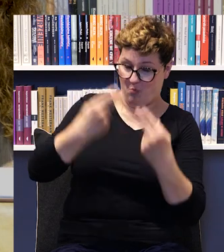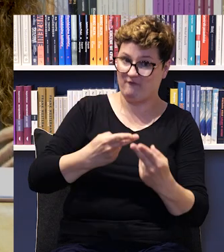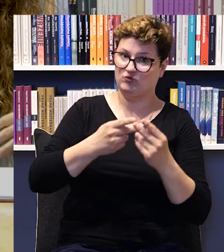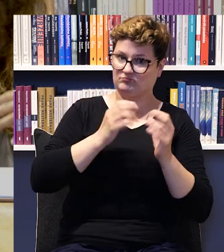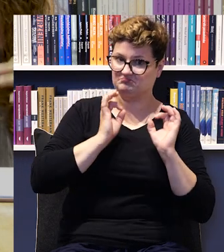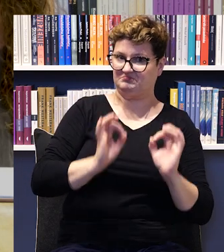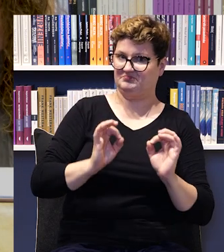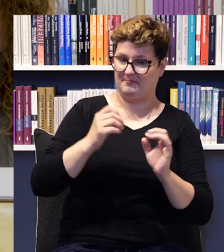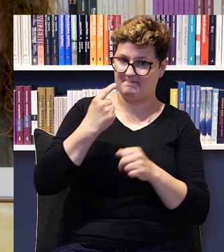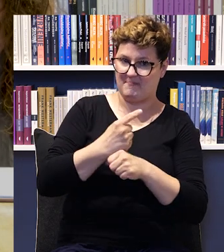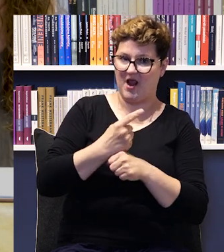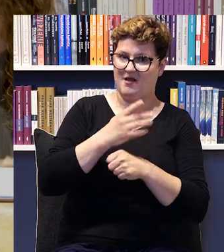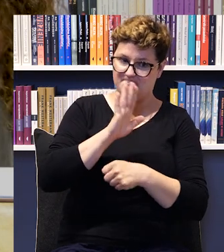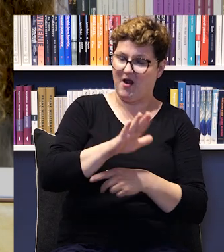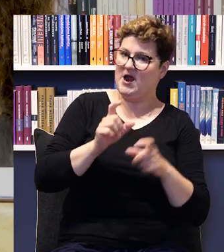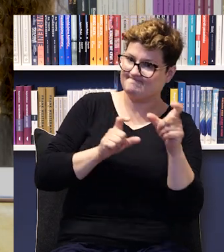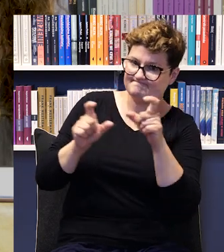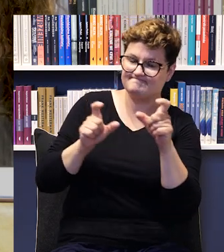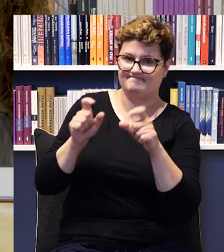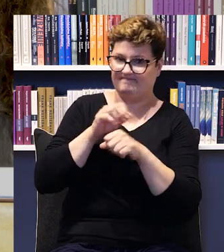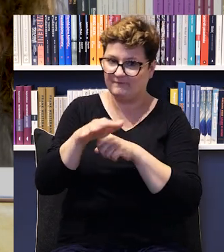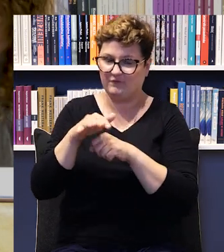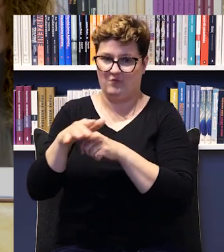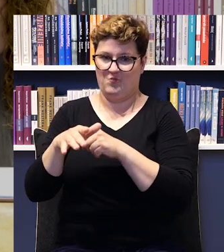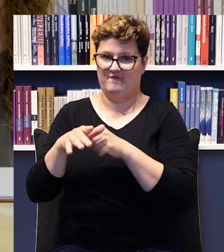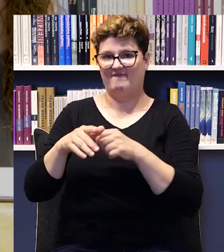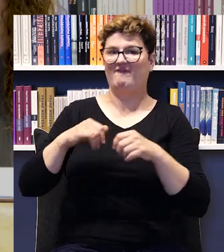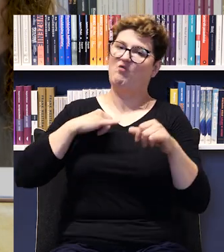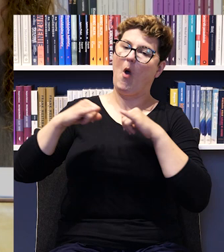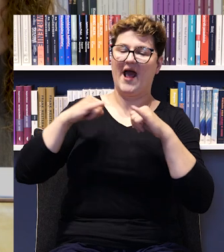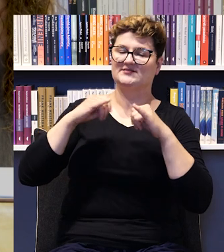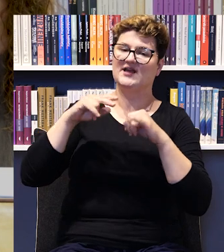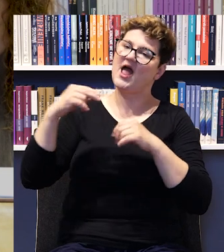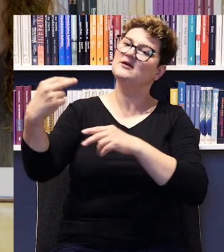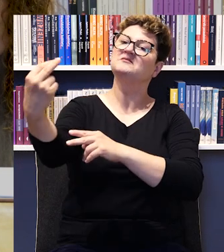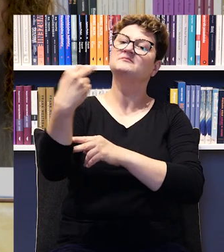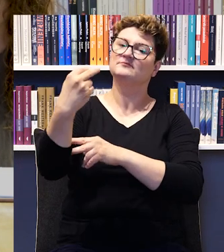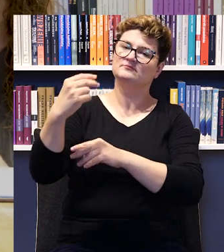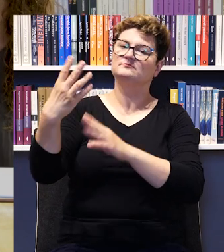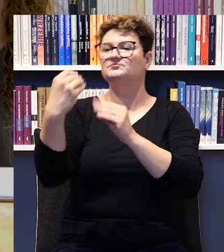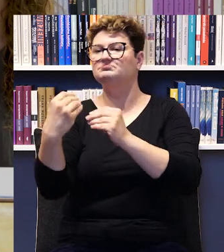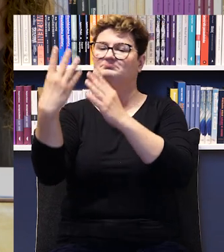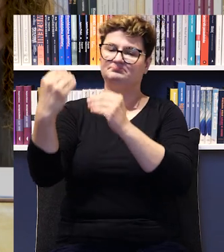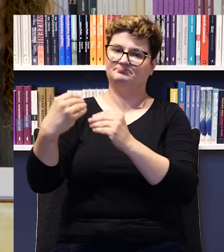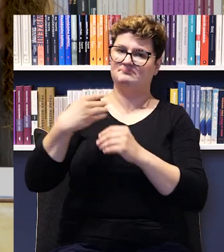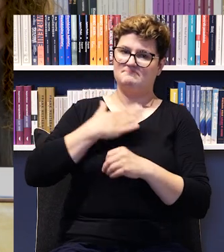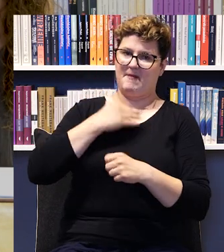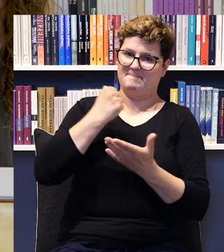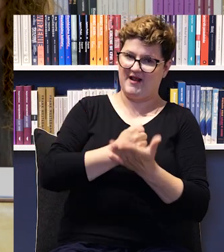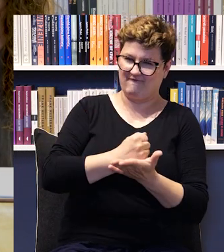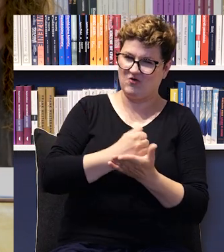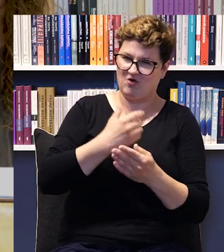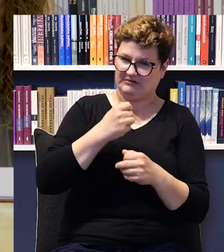jej się udaje koniec końców przejąć tę władzę nad patrzącym, czy też nie, bo ona sama mówi w